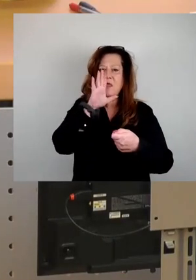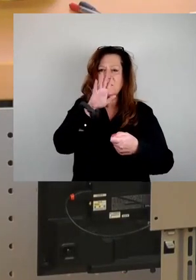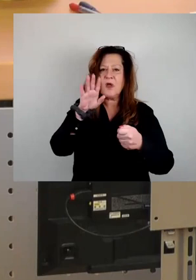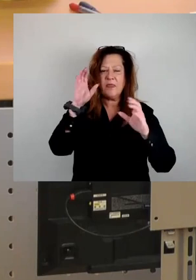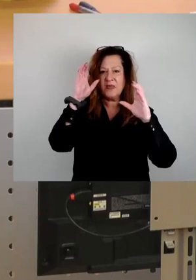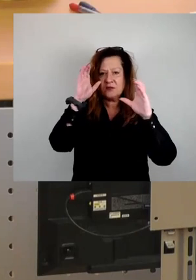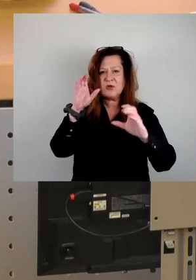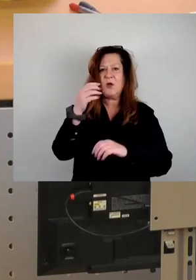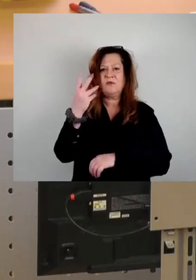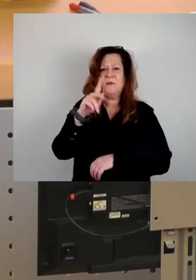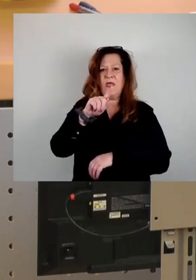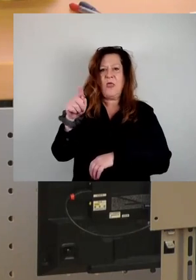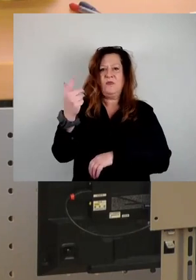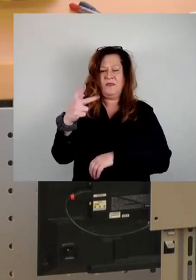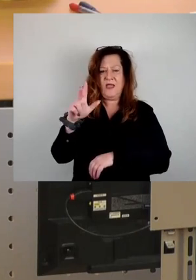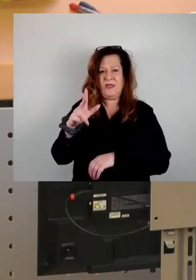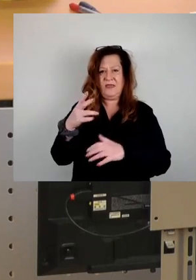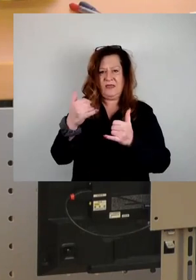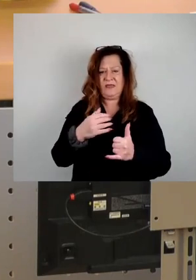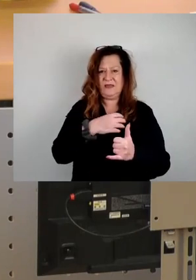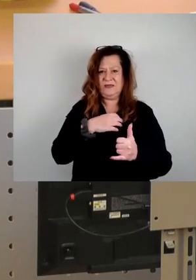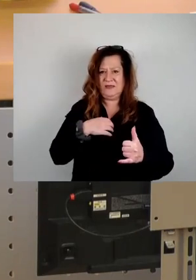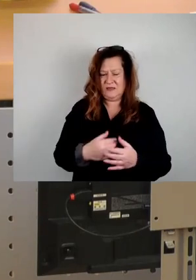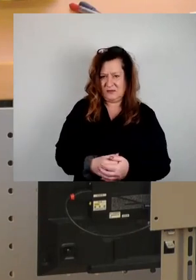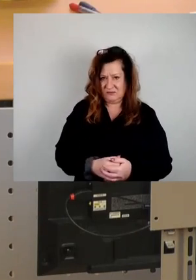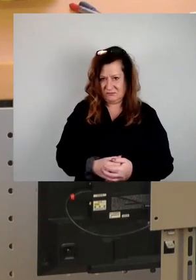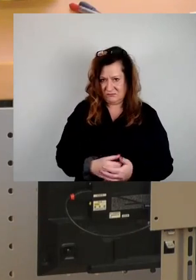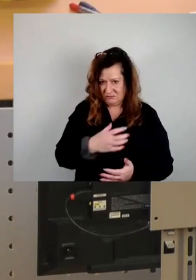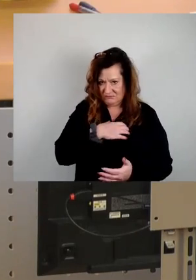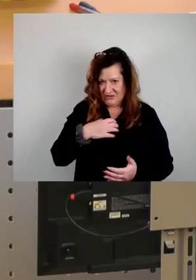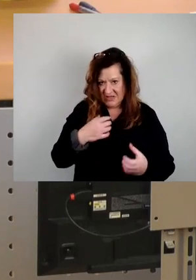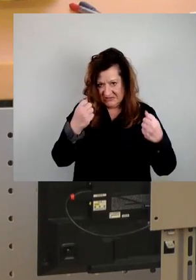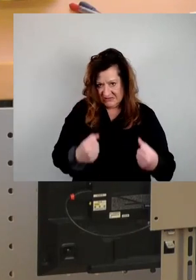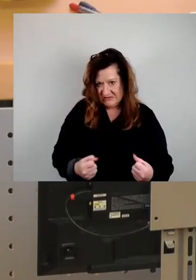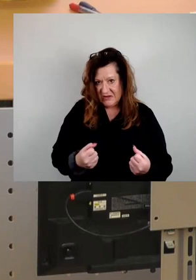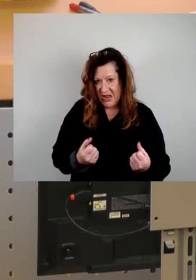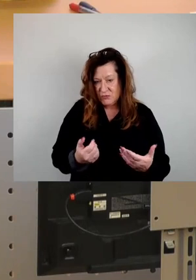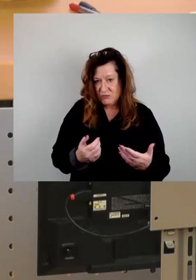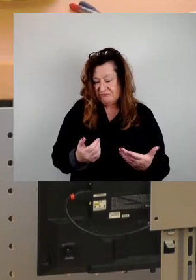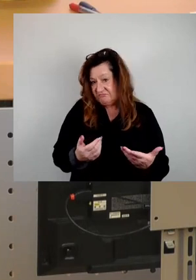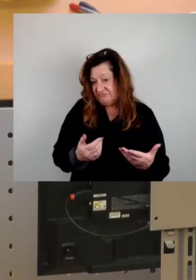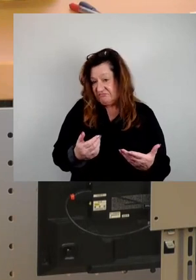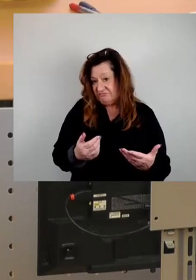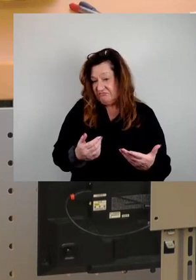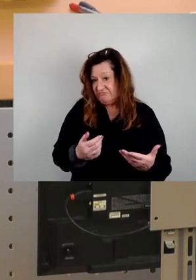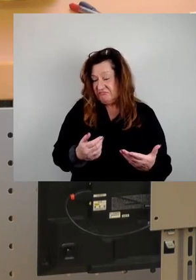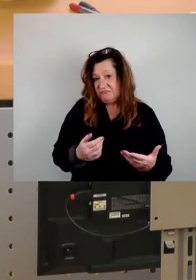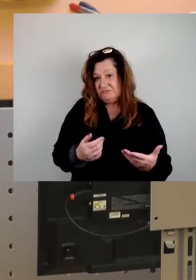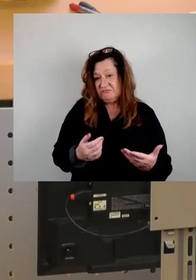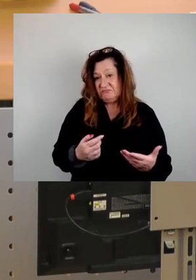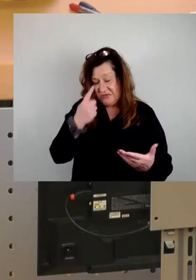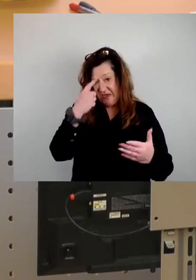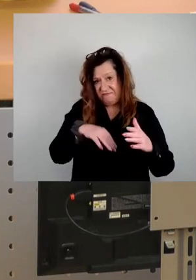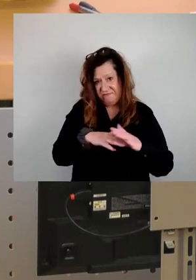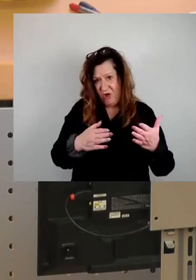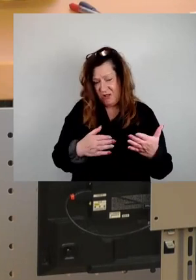Dresden. Kann das Dresden und was bringt uns die Buga? Die erste Frage, kann das Dresden, wird heute entschieden.